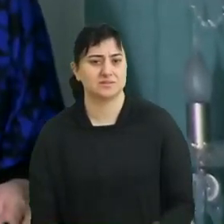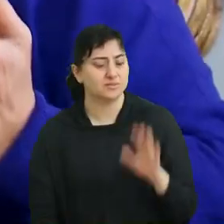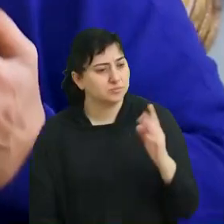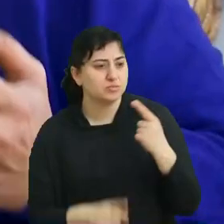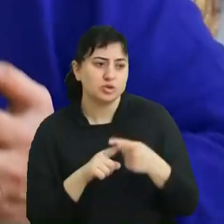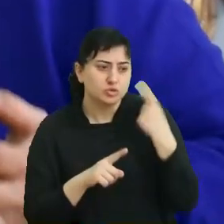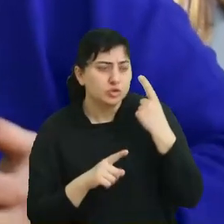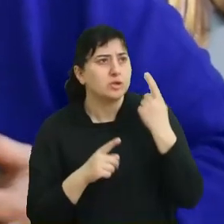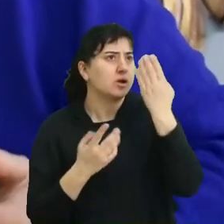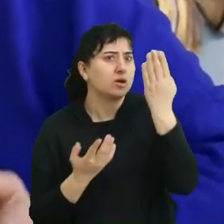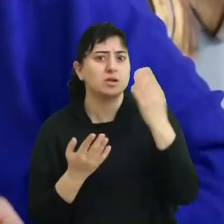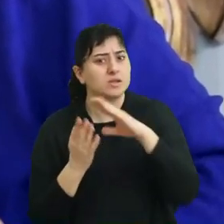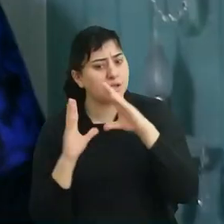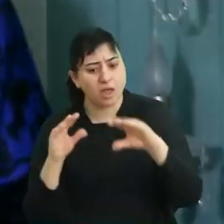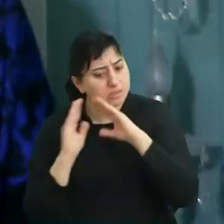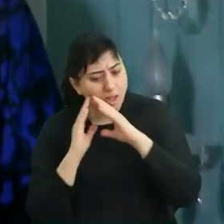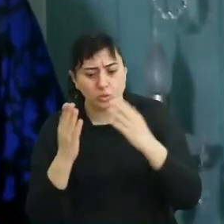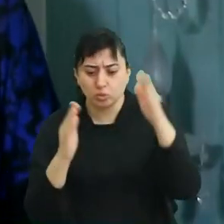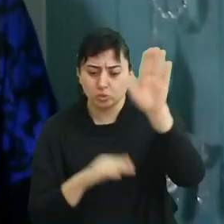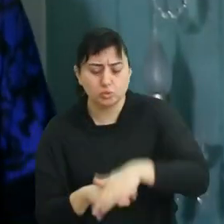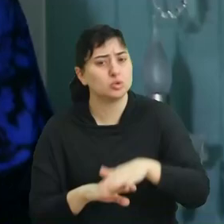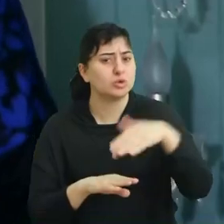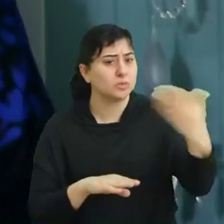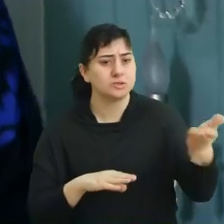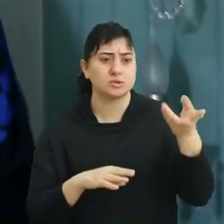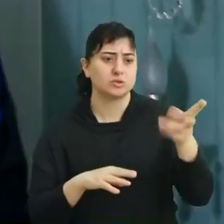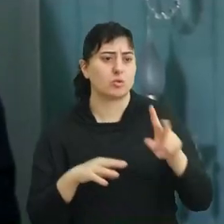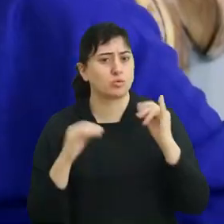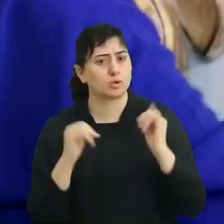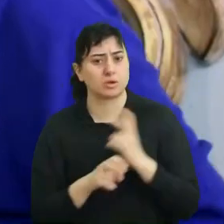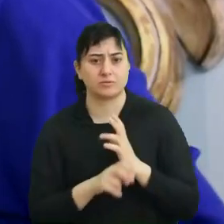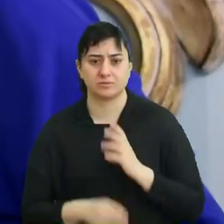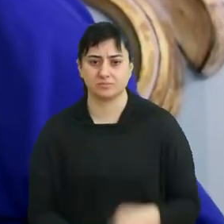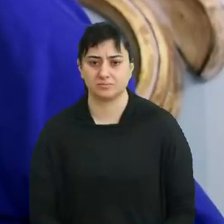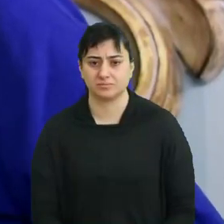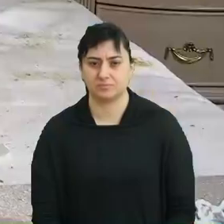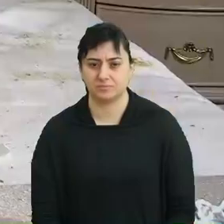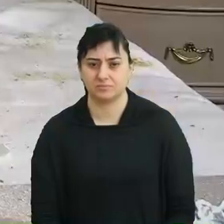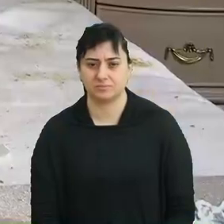pozitif tarafından bak. İyi ki yatağa düştü. Başka yere düşseydi yaralanacaktı çocuk.